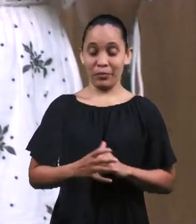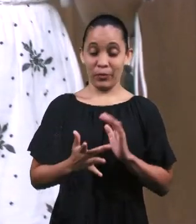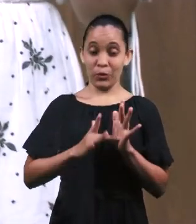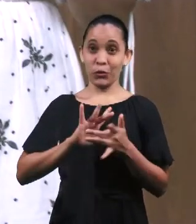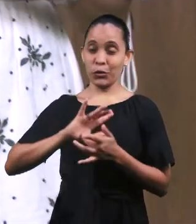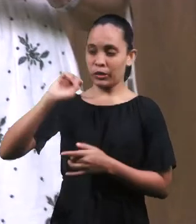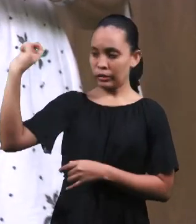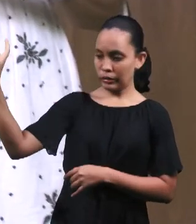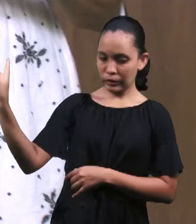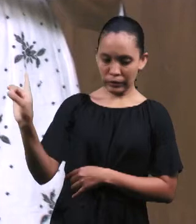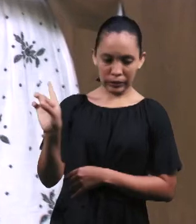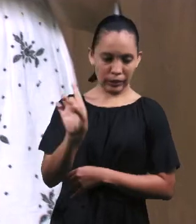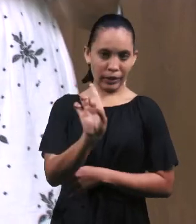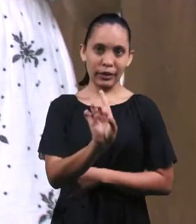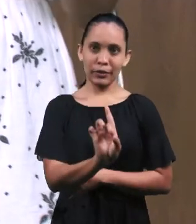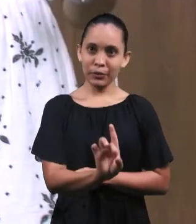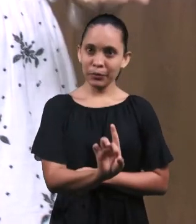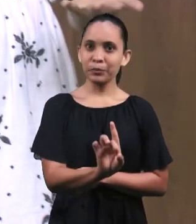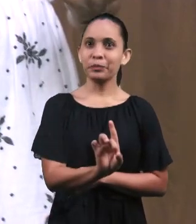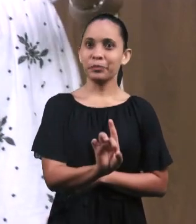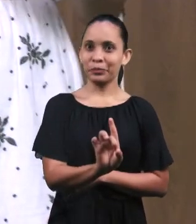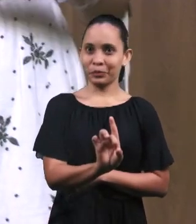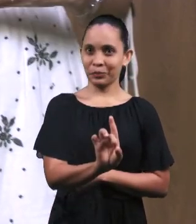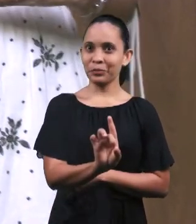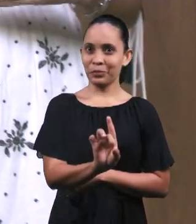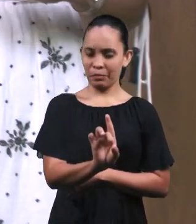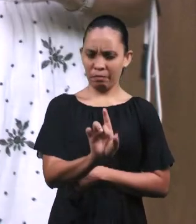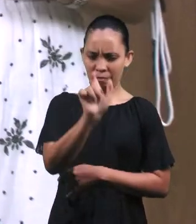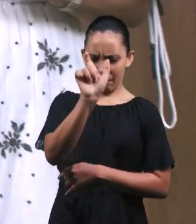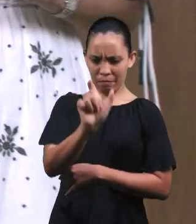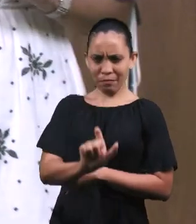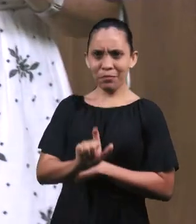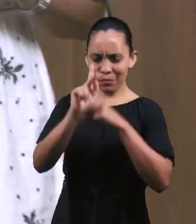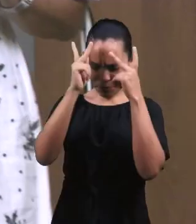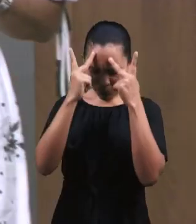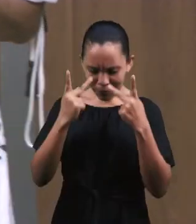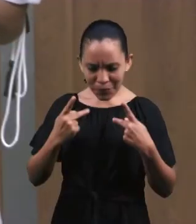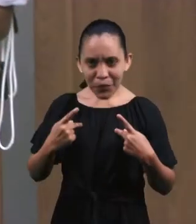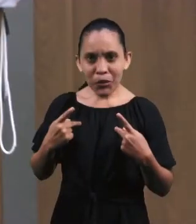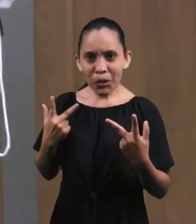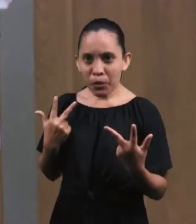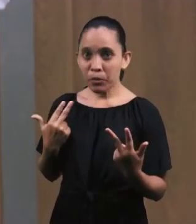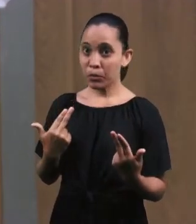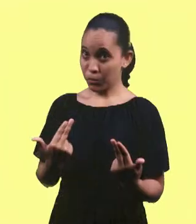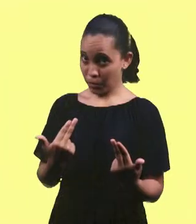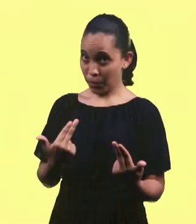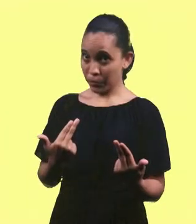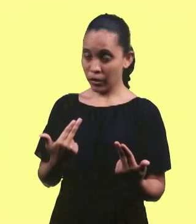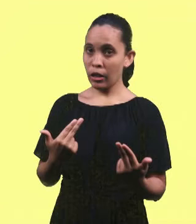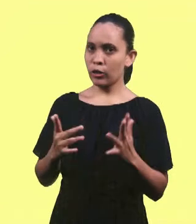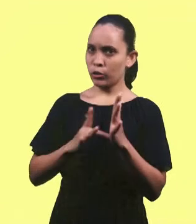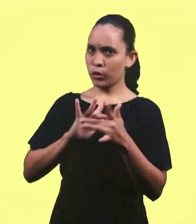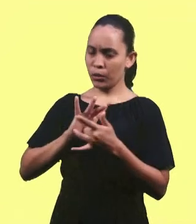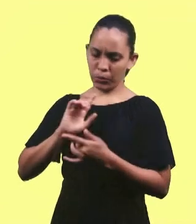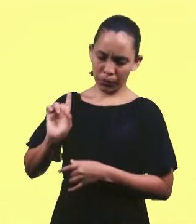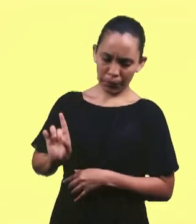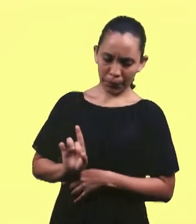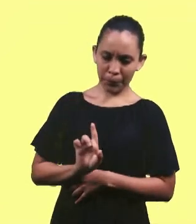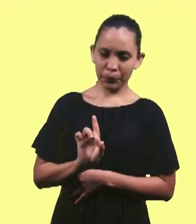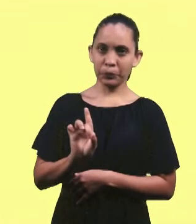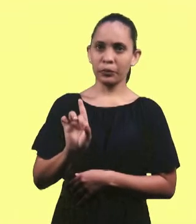chair et habité parmi nous. Jésus s'est fait comme un homme, comme nous. Et quand il passait par là,